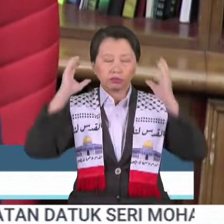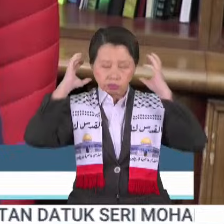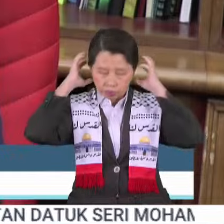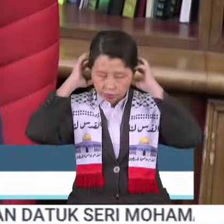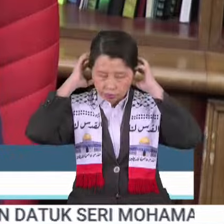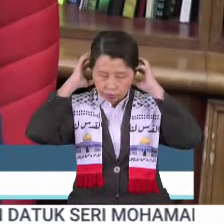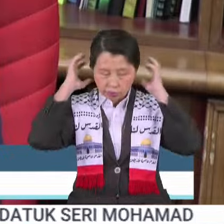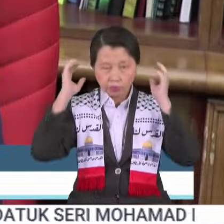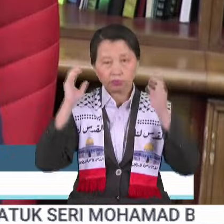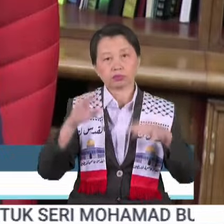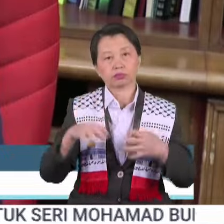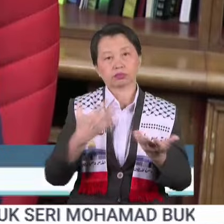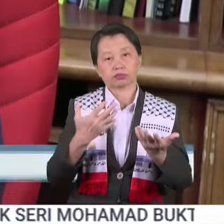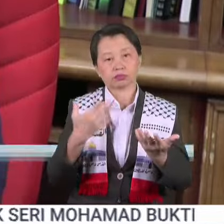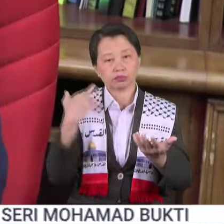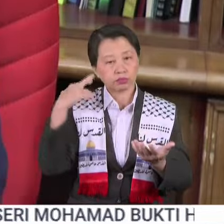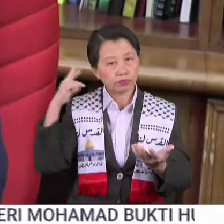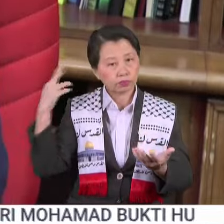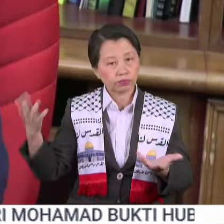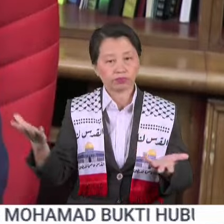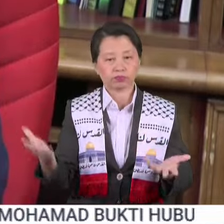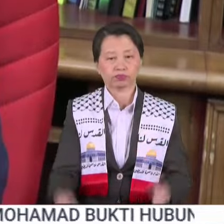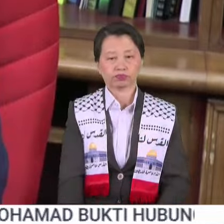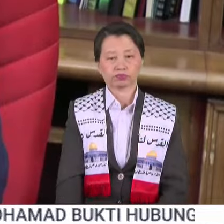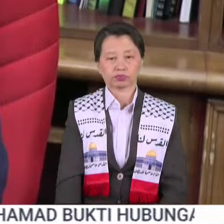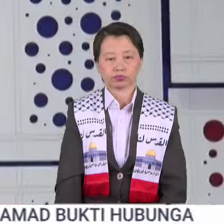apa daripada zaman-zaman tersebutlah.